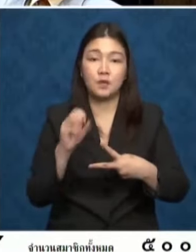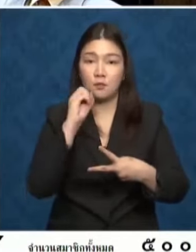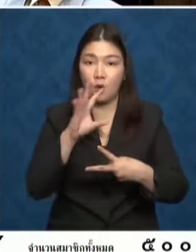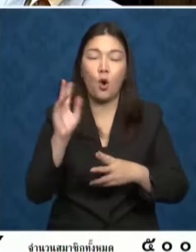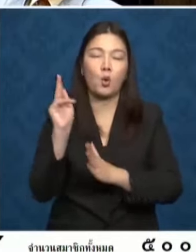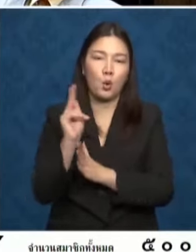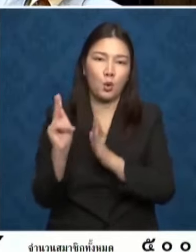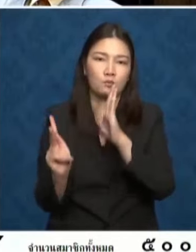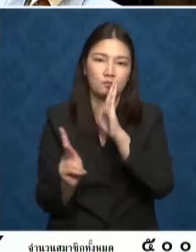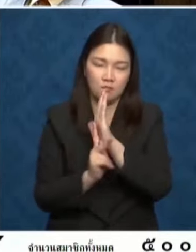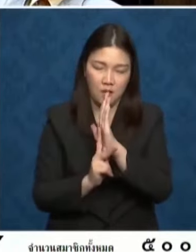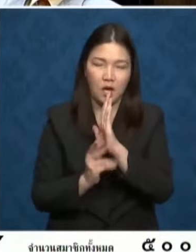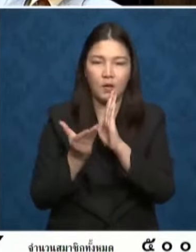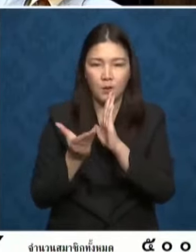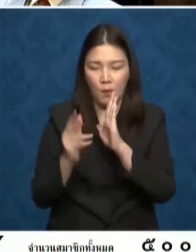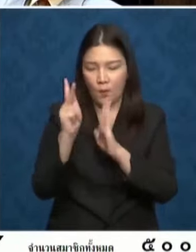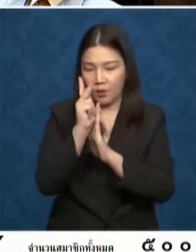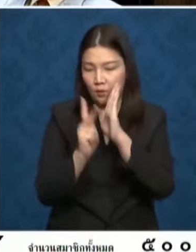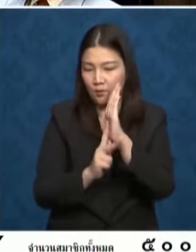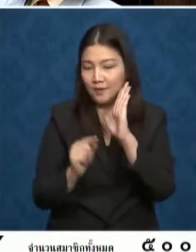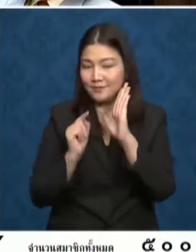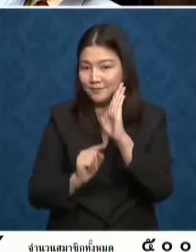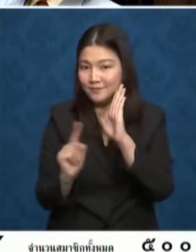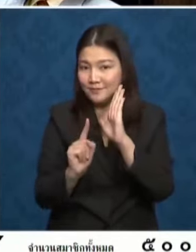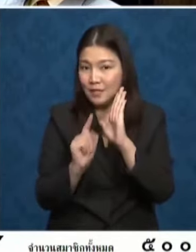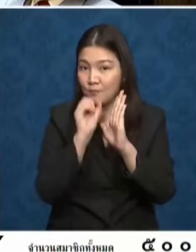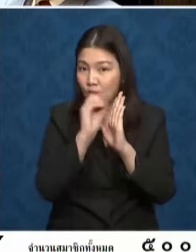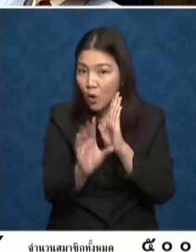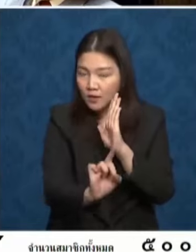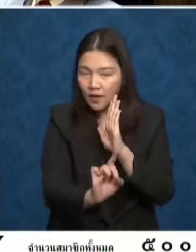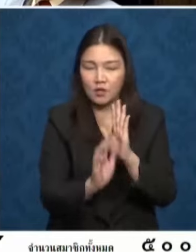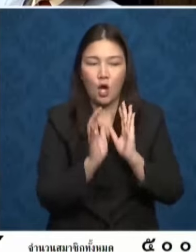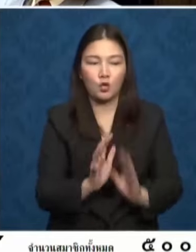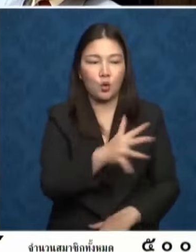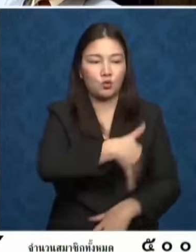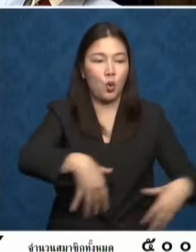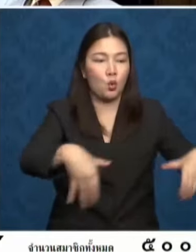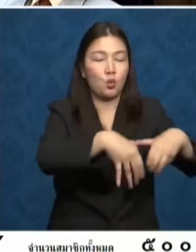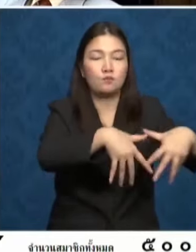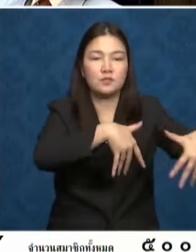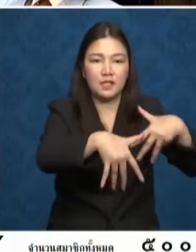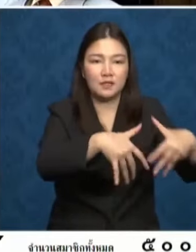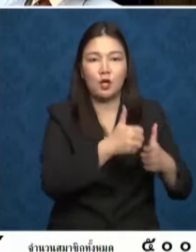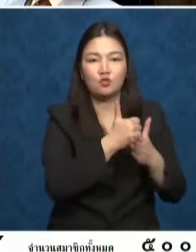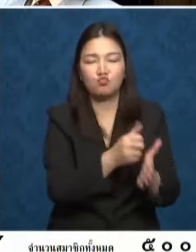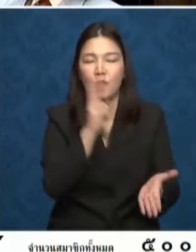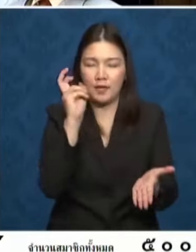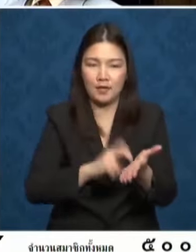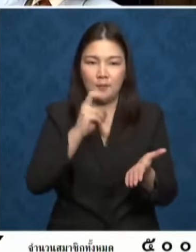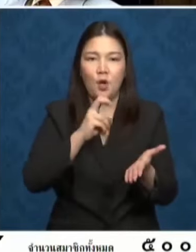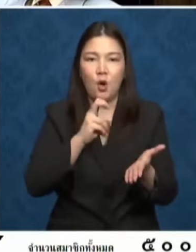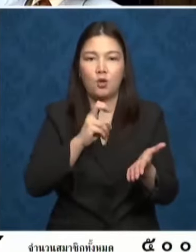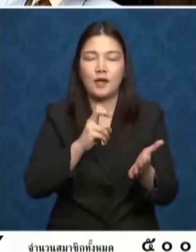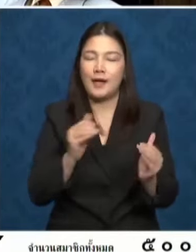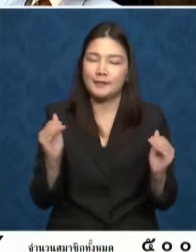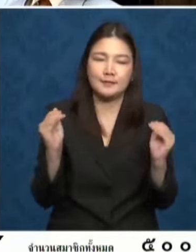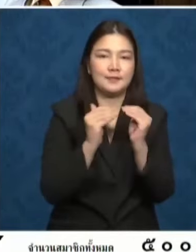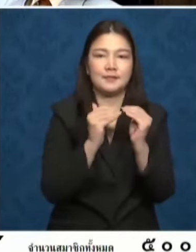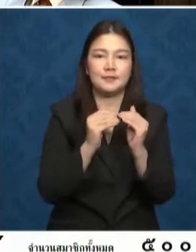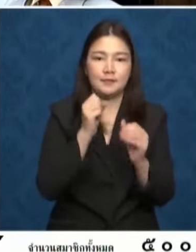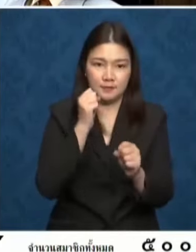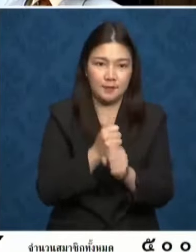หมายรองรับให้กลุ่มชาตติพันธุ์มีความชอบธรรมอย่างชัดเจนอันนี้เป็นประการแรกการมี